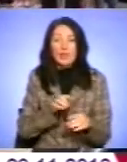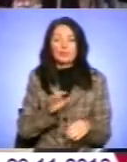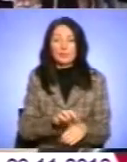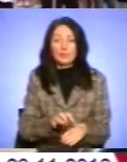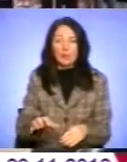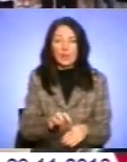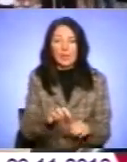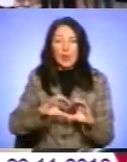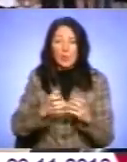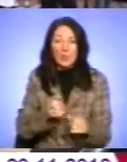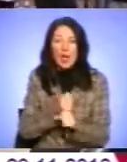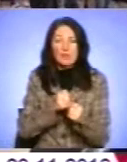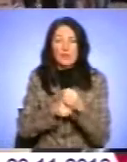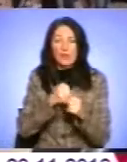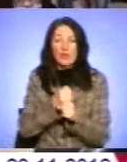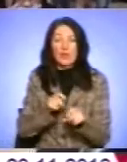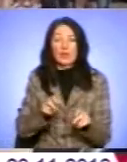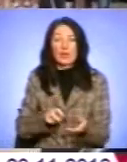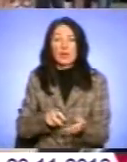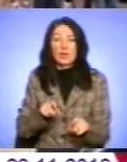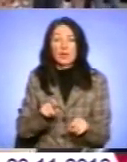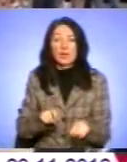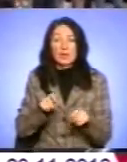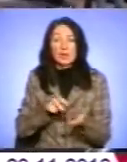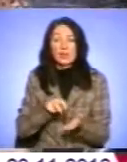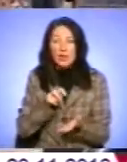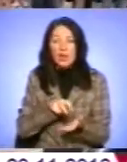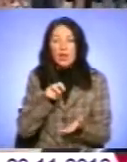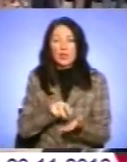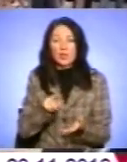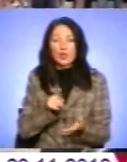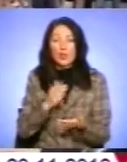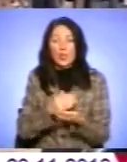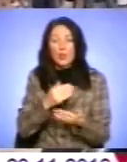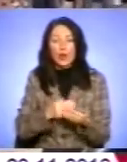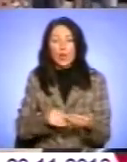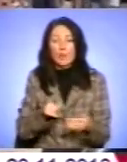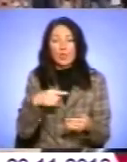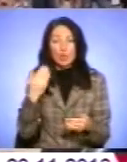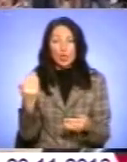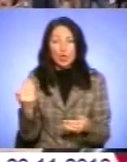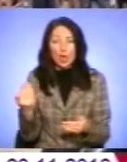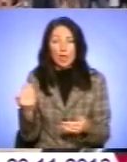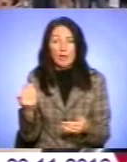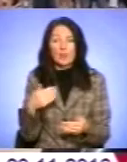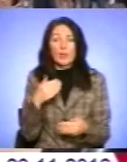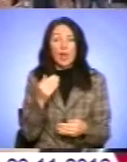і естафети, і скакалки, тобто то, що йде по програмі. І це з одної сторони